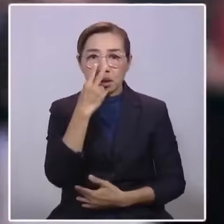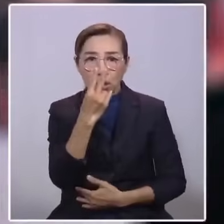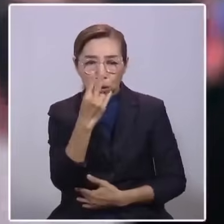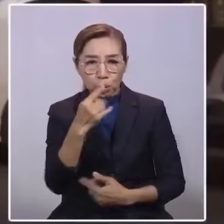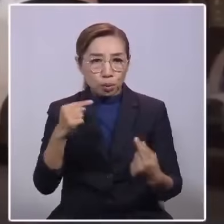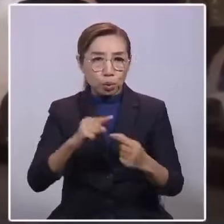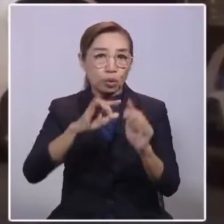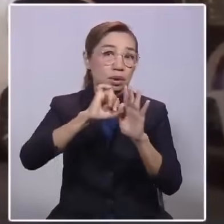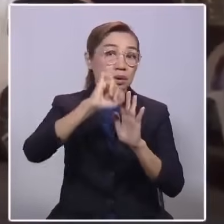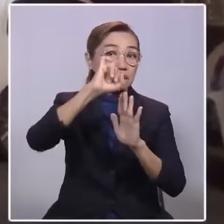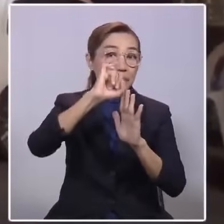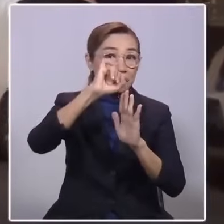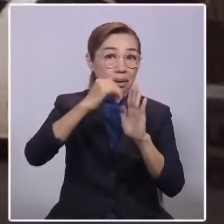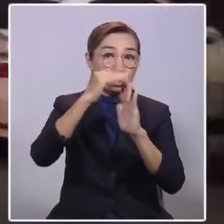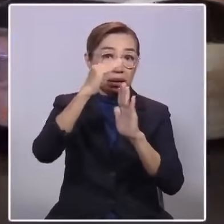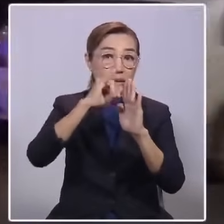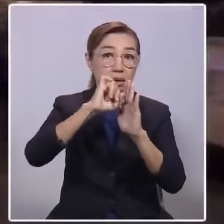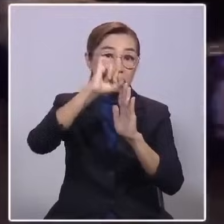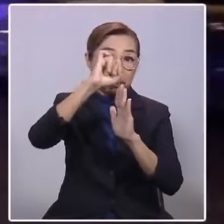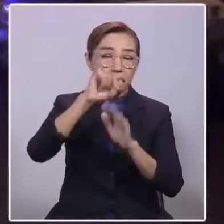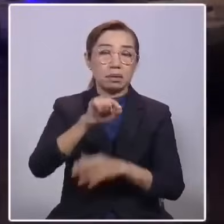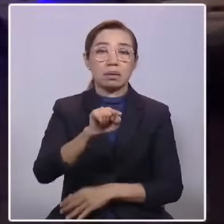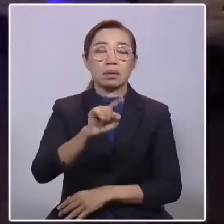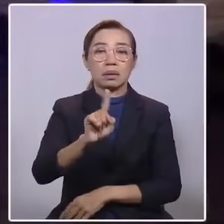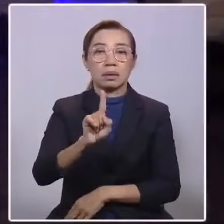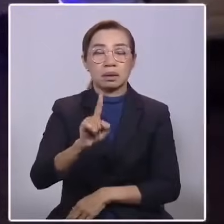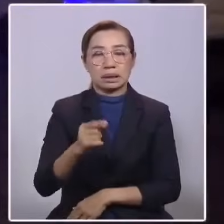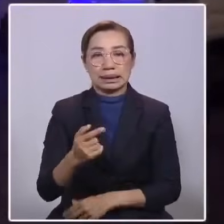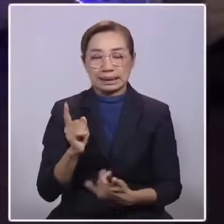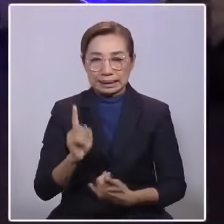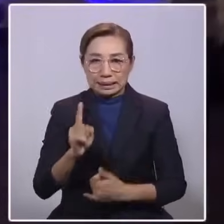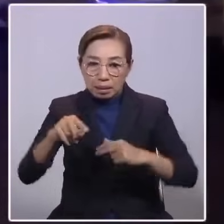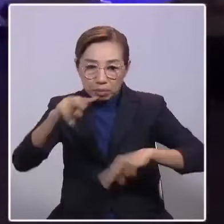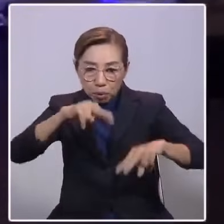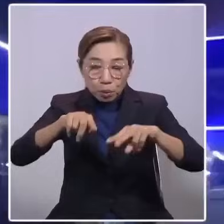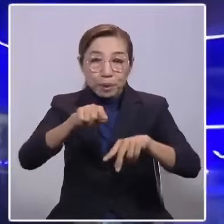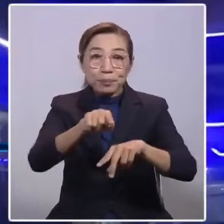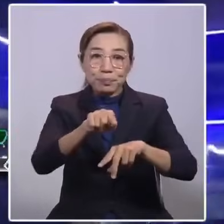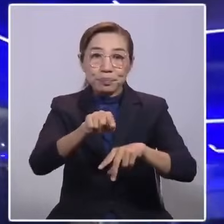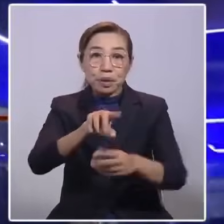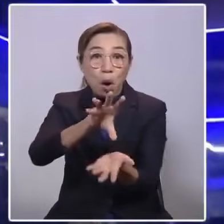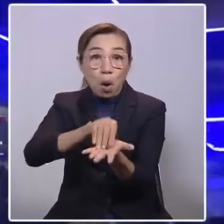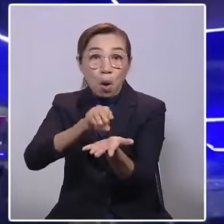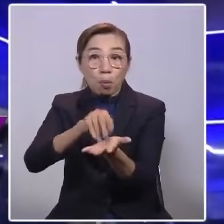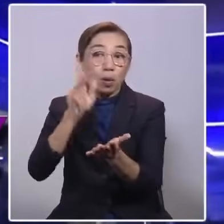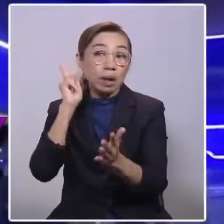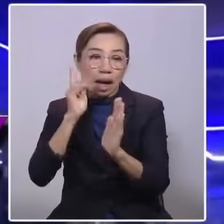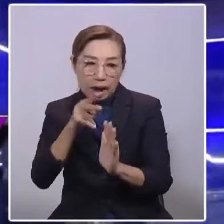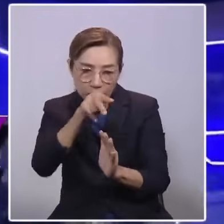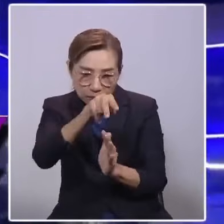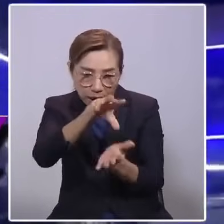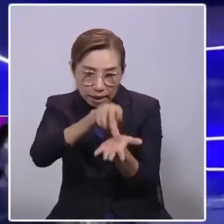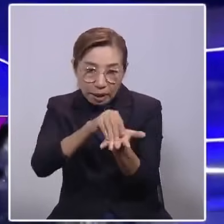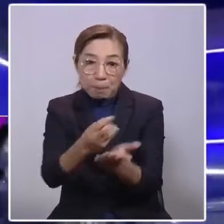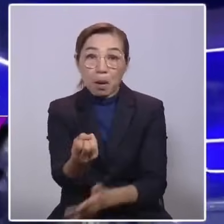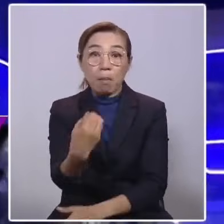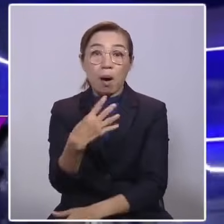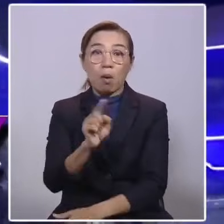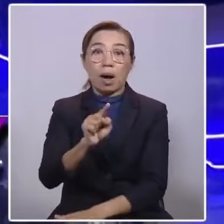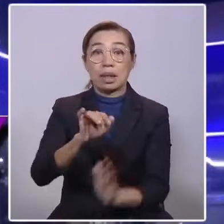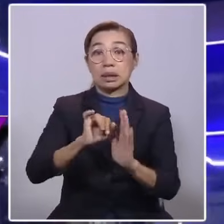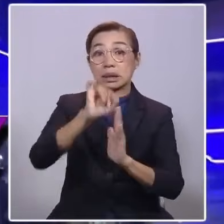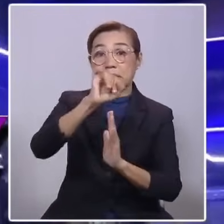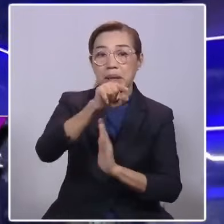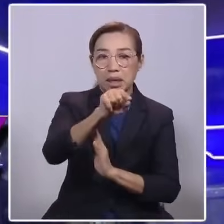พื้นที่เชียงใหม่กันหน่อยแล้วกันเชียงใหม่นะครับก็เบื้องต้นเนี่ยนะฮะตามข้อมูลที่ผู้ื่อข่าวเนี่ยรายงานมาว่า